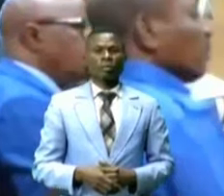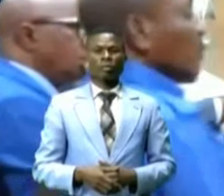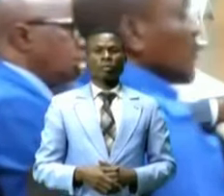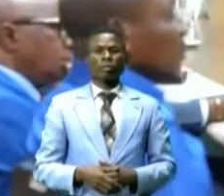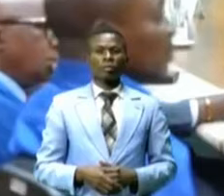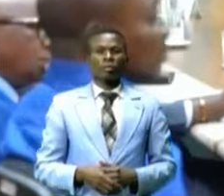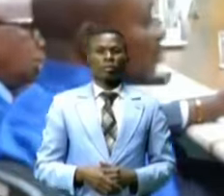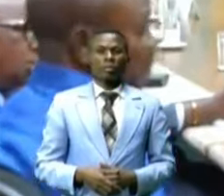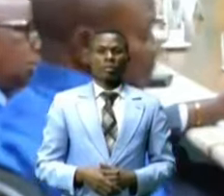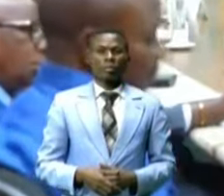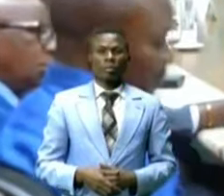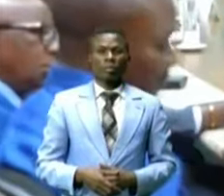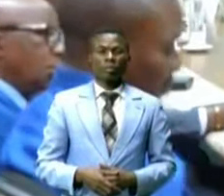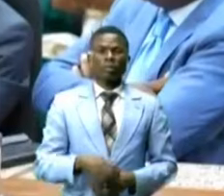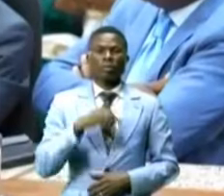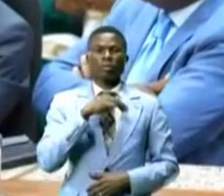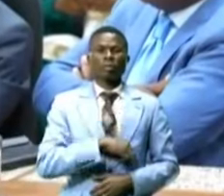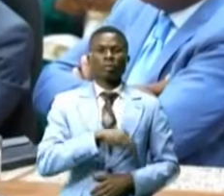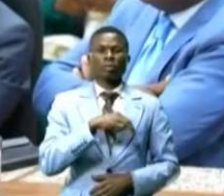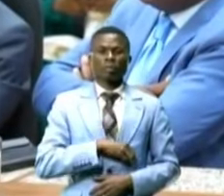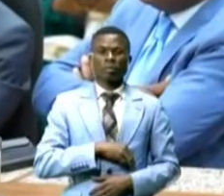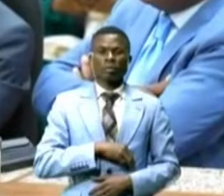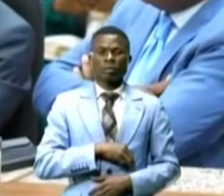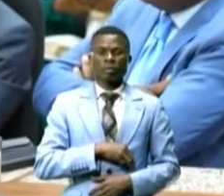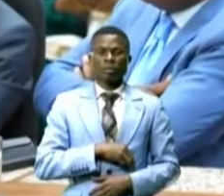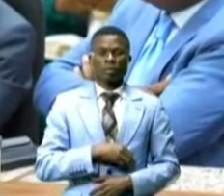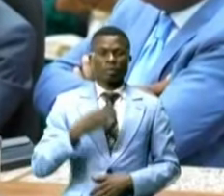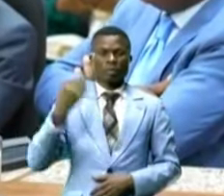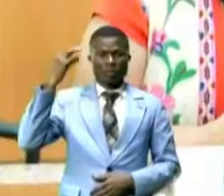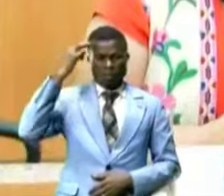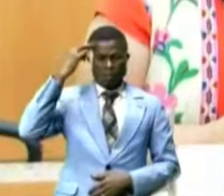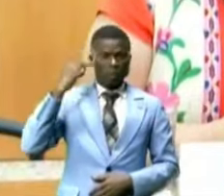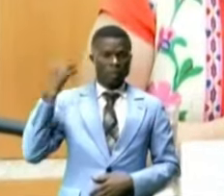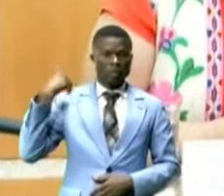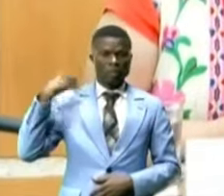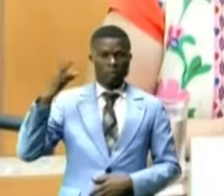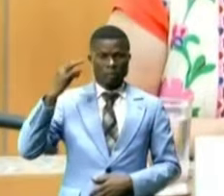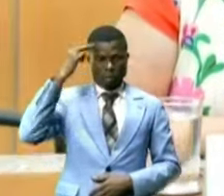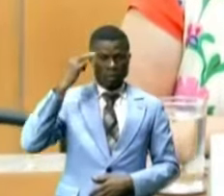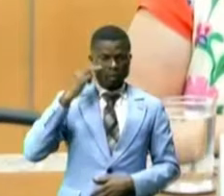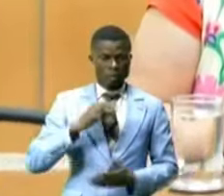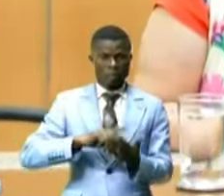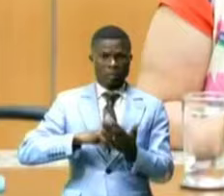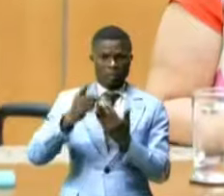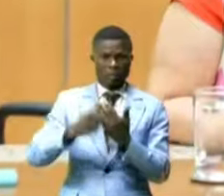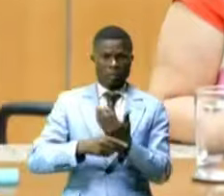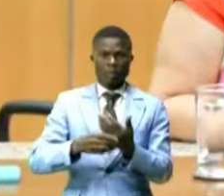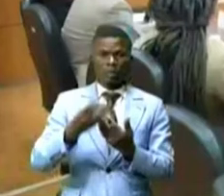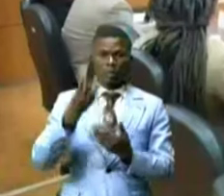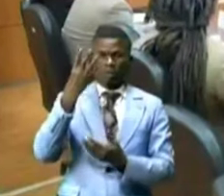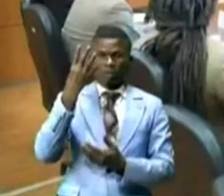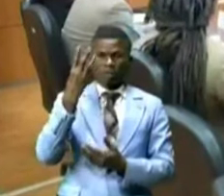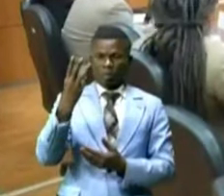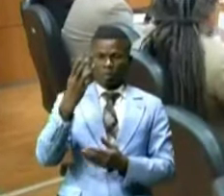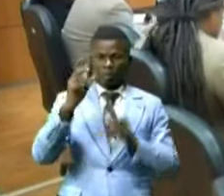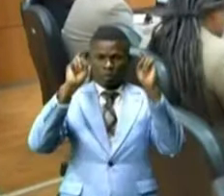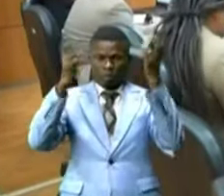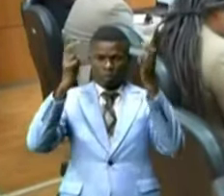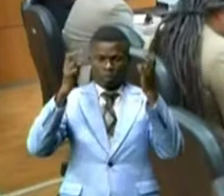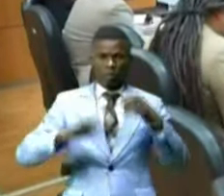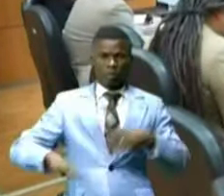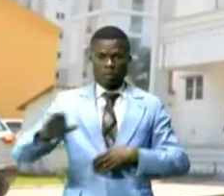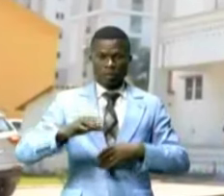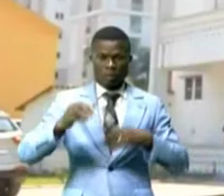La mission économique conduite par la ministre d'État, ministre du Plan, dans 3 villes brésiliennes en octobre dernier, a eu